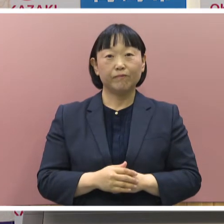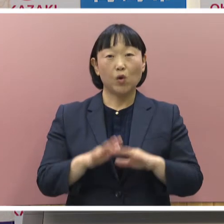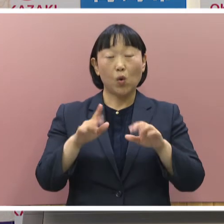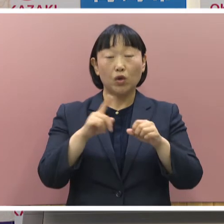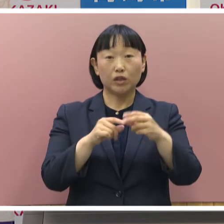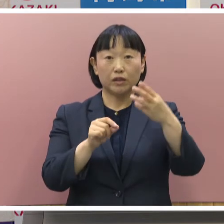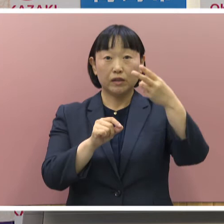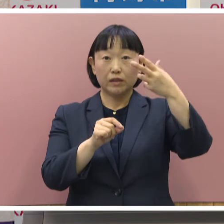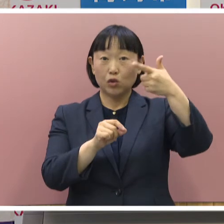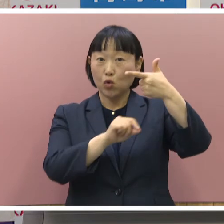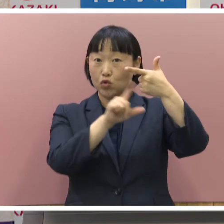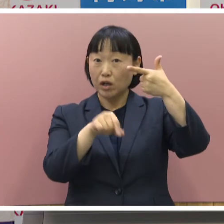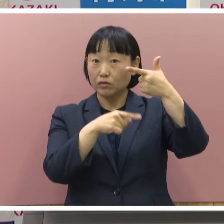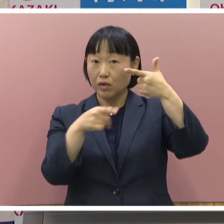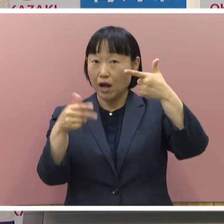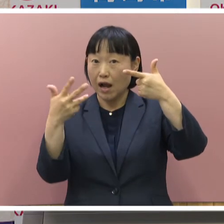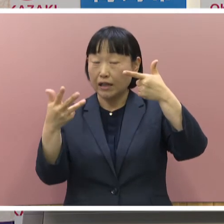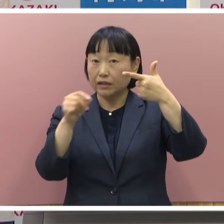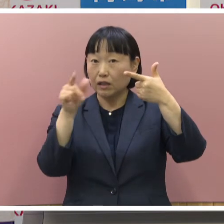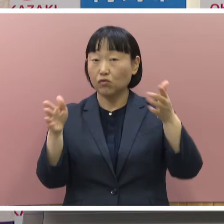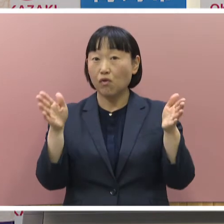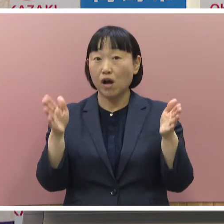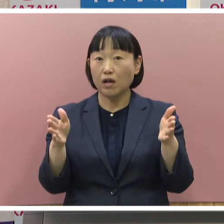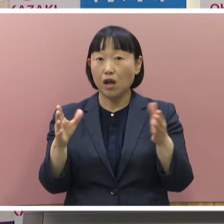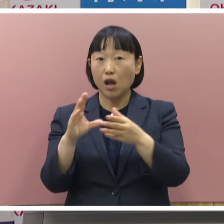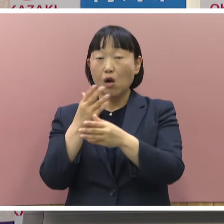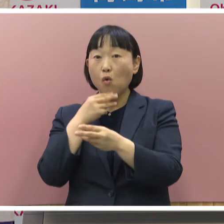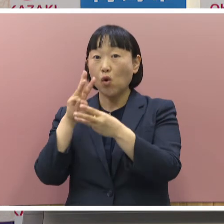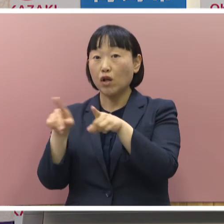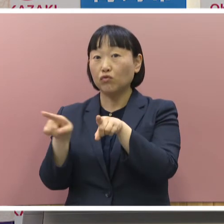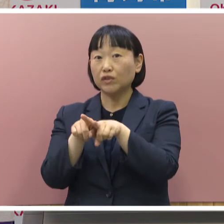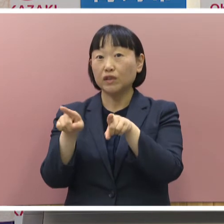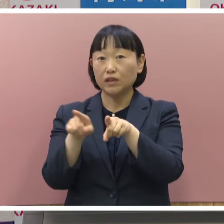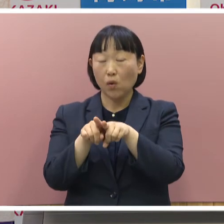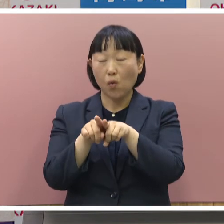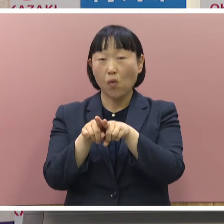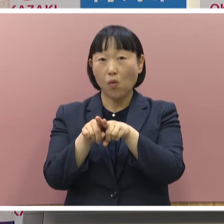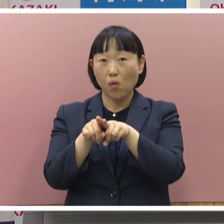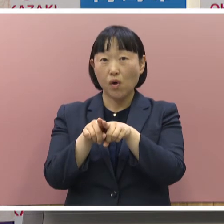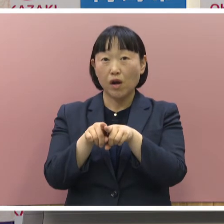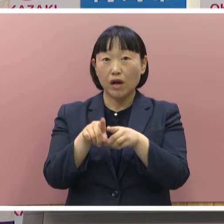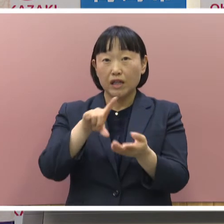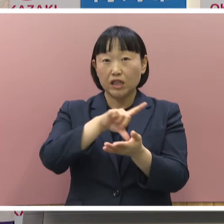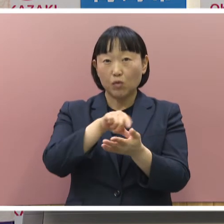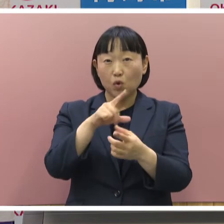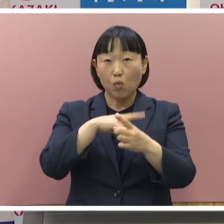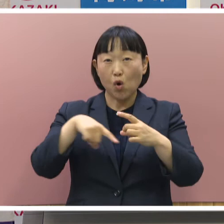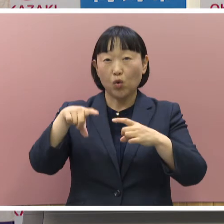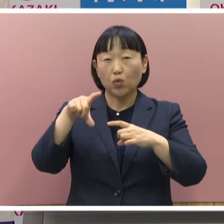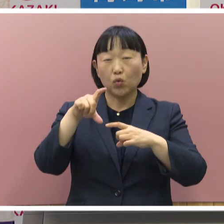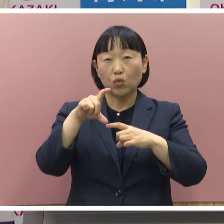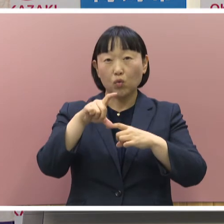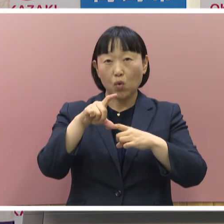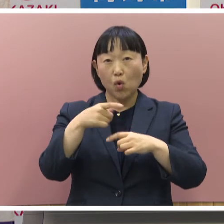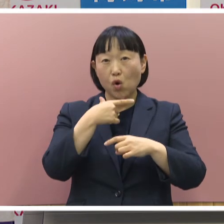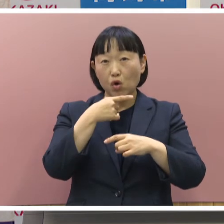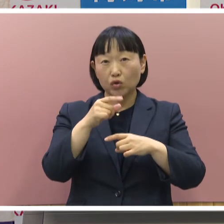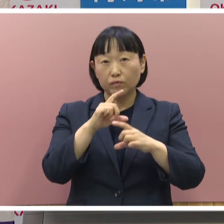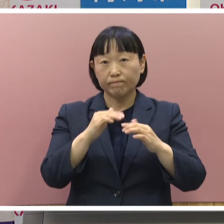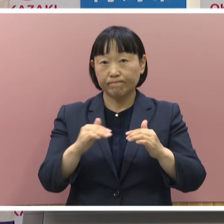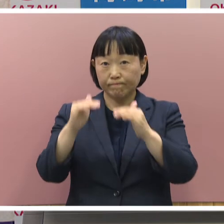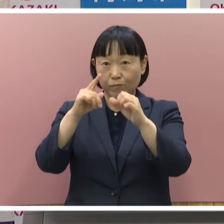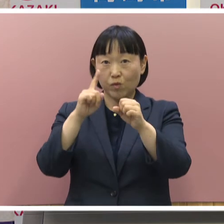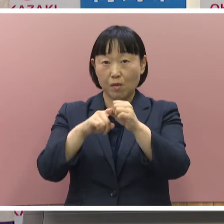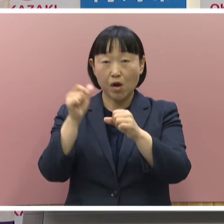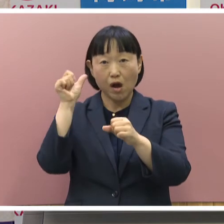6月から8月に幸田町と共同で大河ドラマ放送を契機に、地元をもっと好きになってもらうためのアン